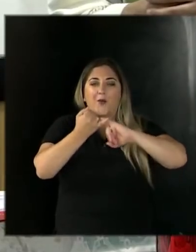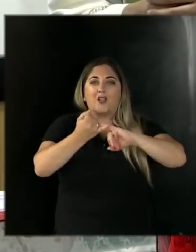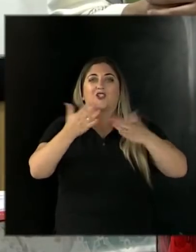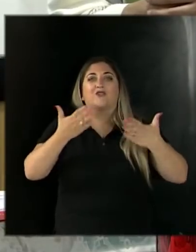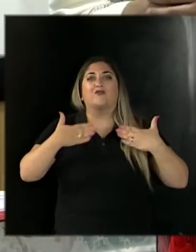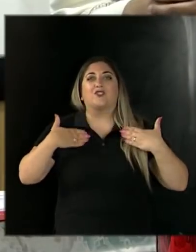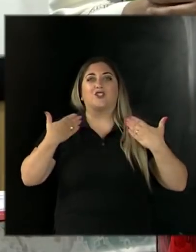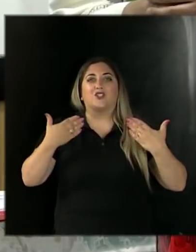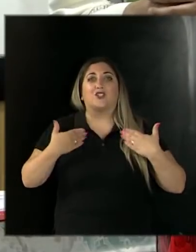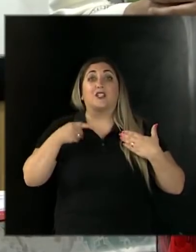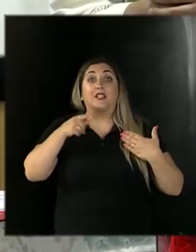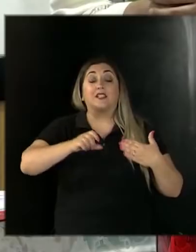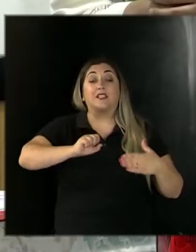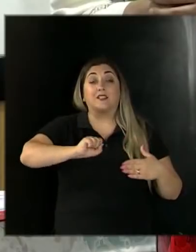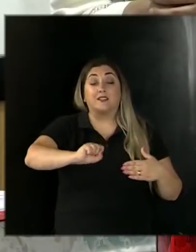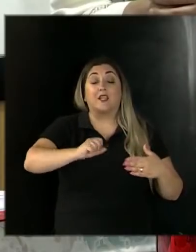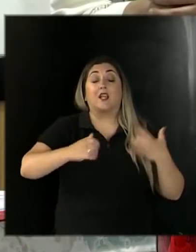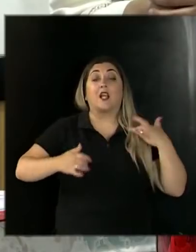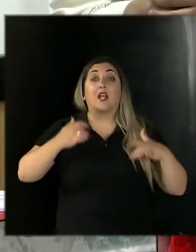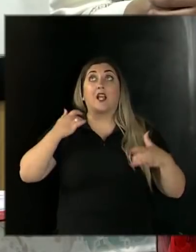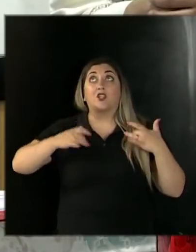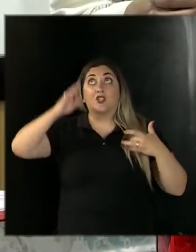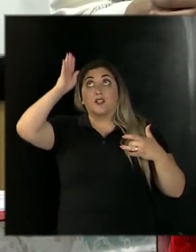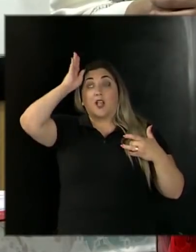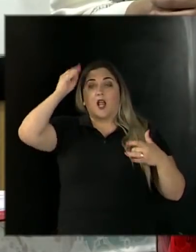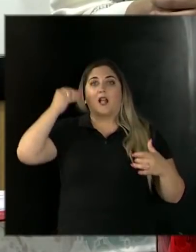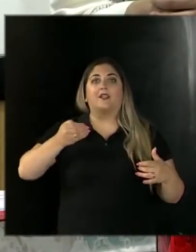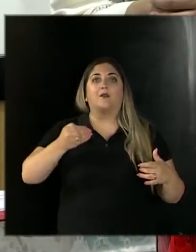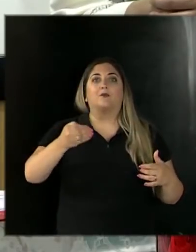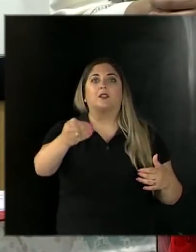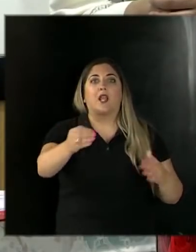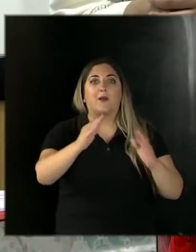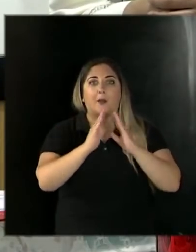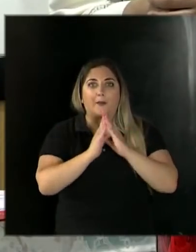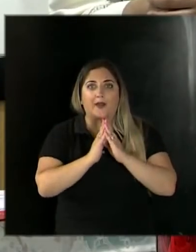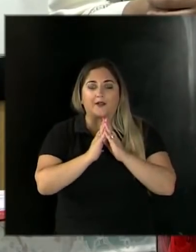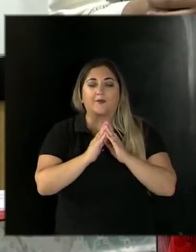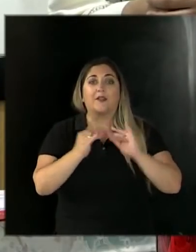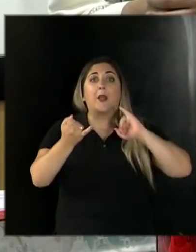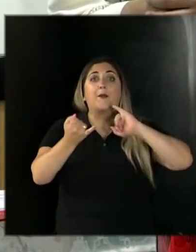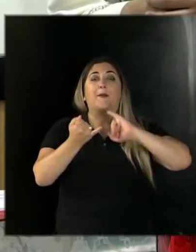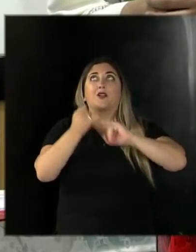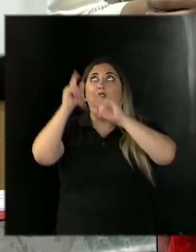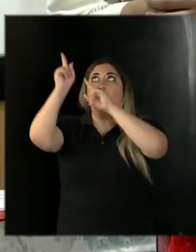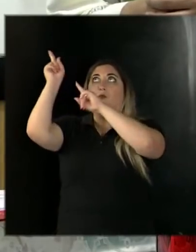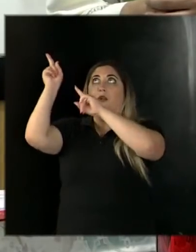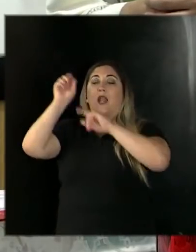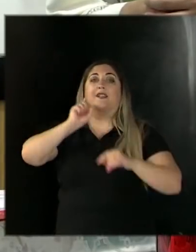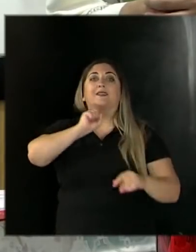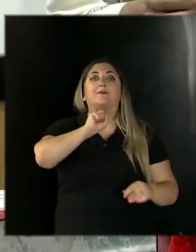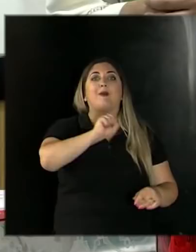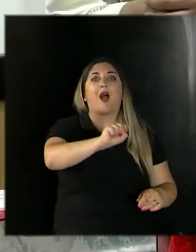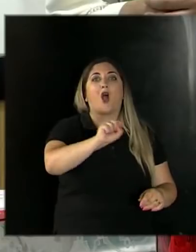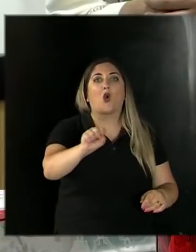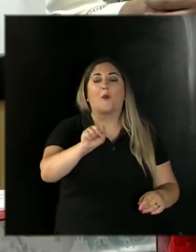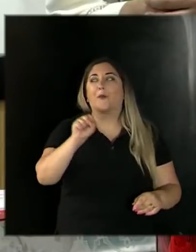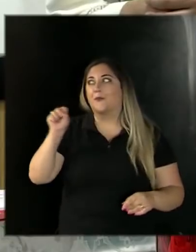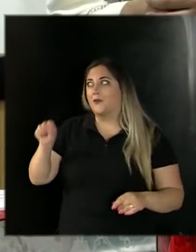fiha, int li tgħixu s-saltan għal dejjem ta' dejjem. Il-paċi tal-mulej tkun dejjem